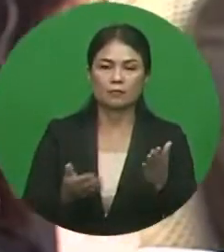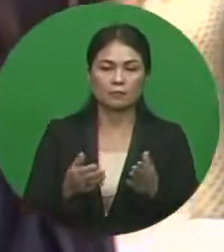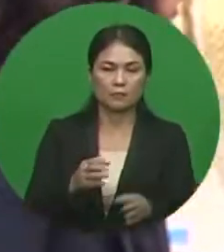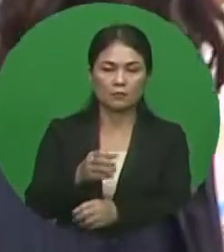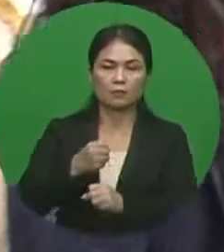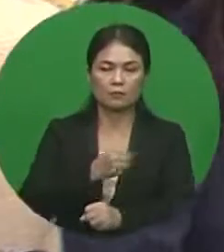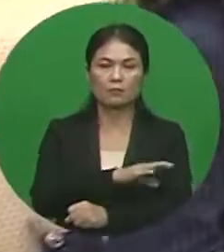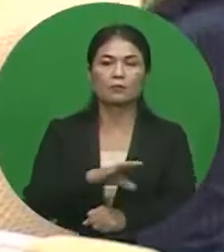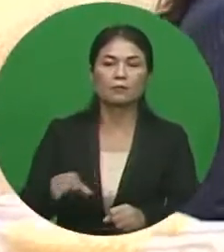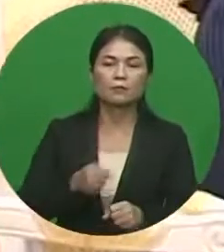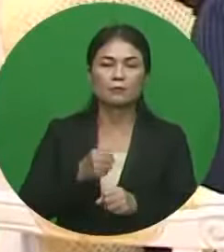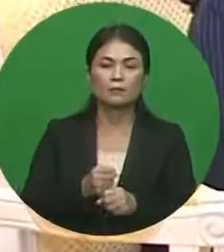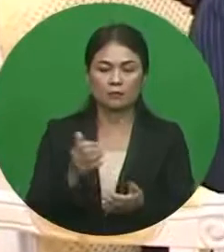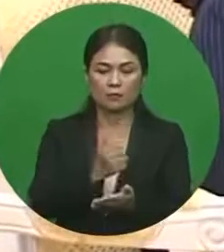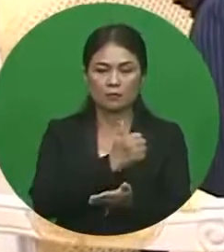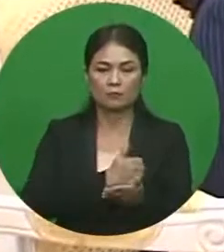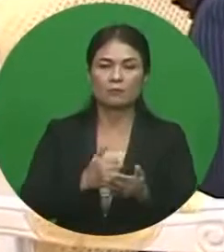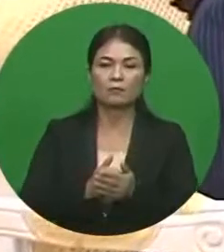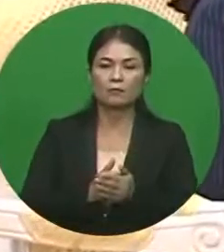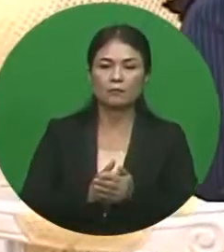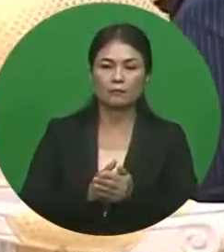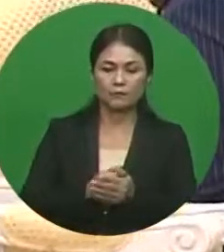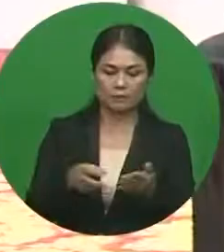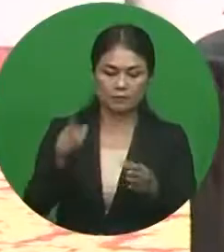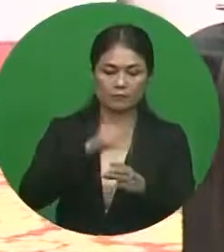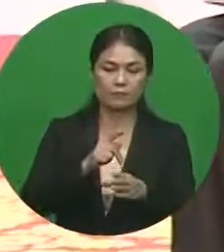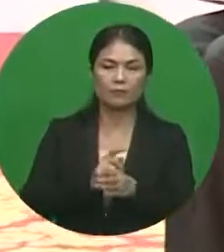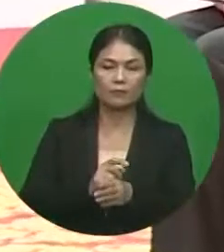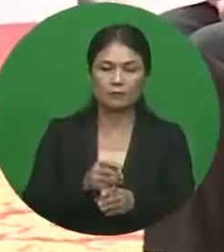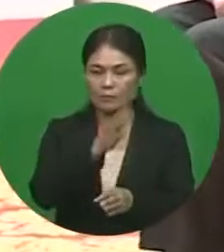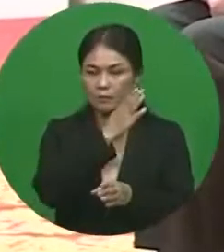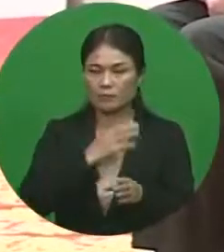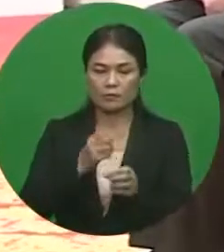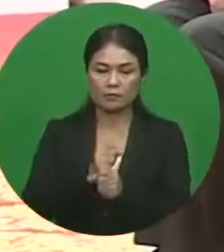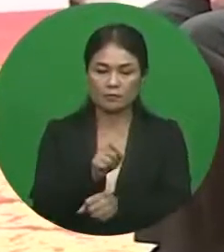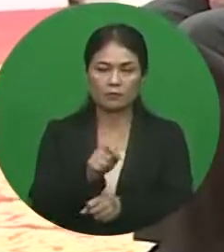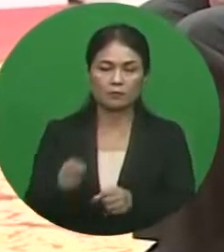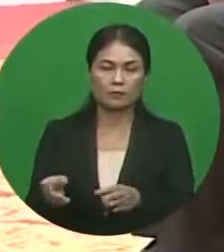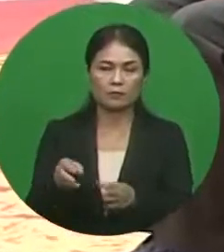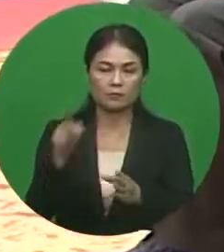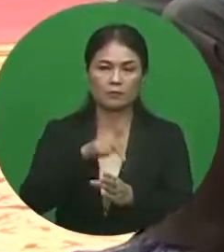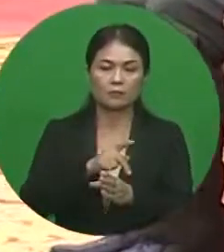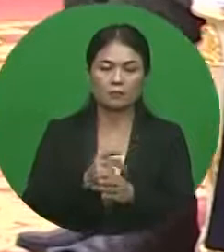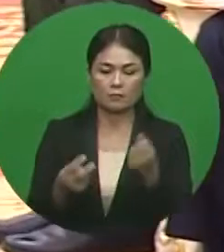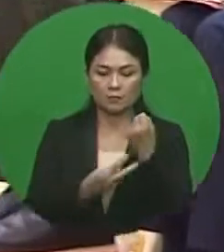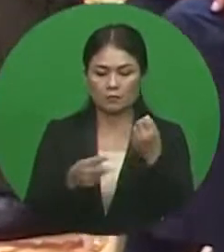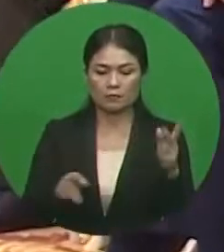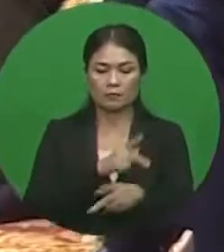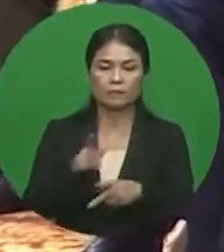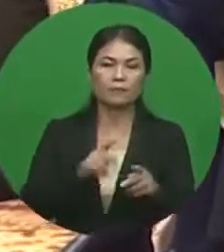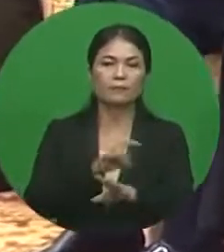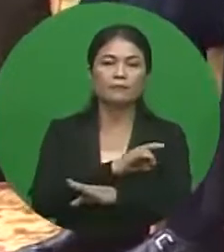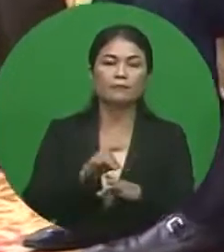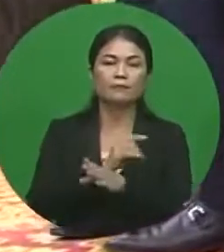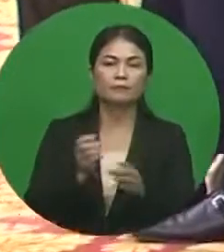ទ័ពកម្ពុជាក៏មានតួនាទីក្នុងការចូលរួមបង្កបង្កើនផលការចូលរួមសង្គ្រោះប្រជាជននៅពេល